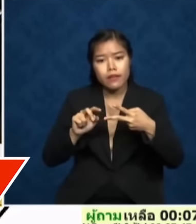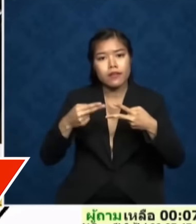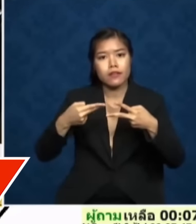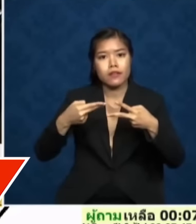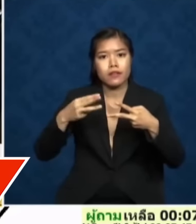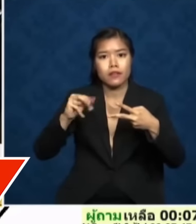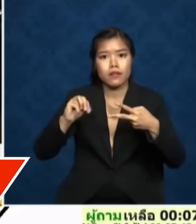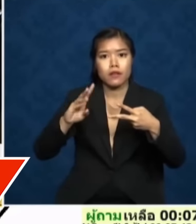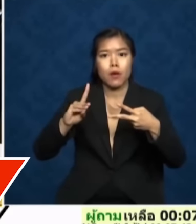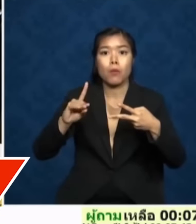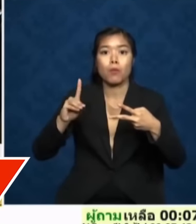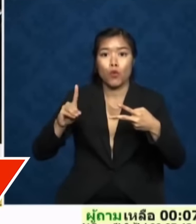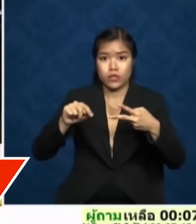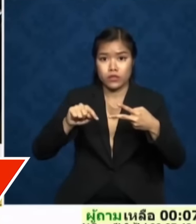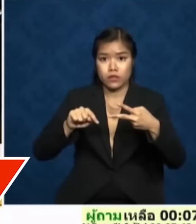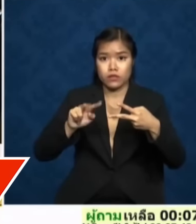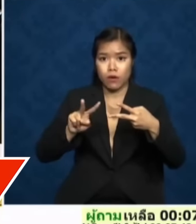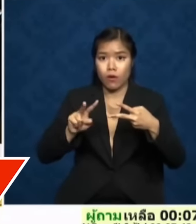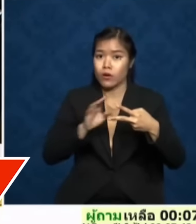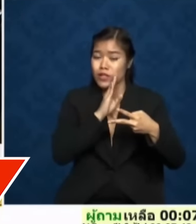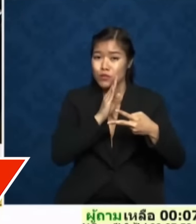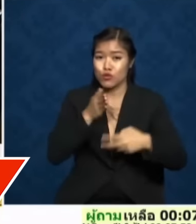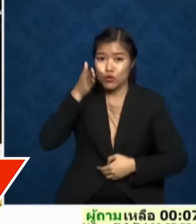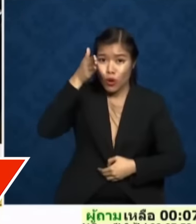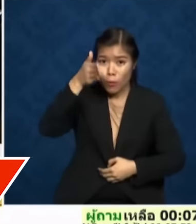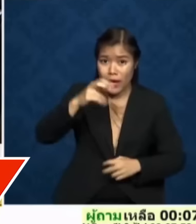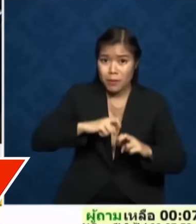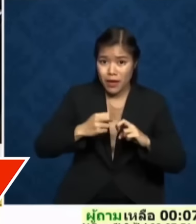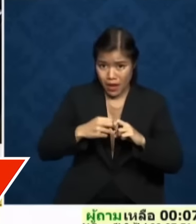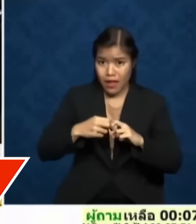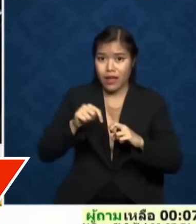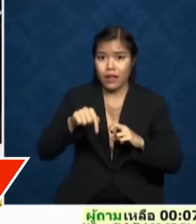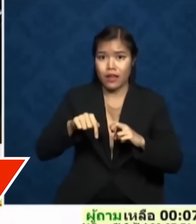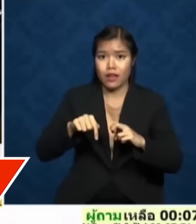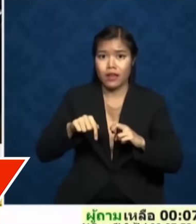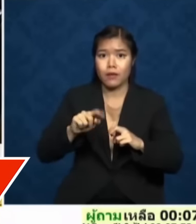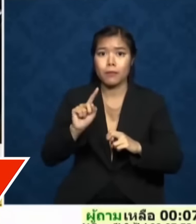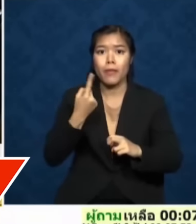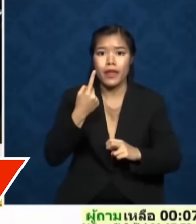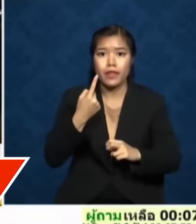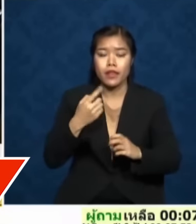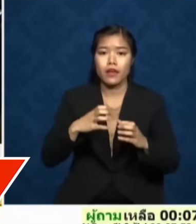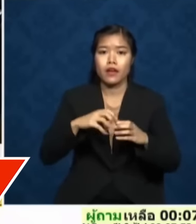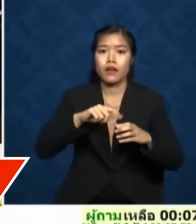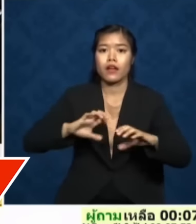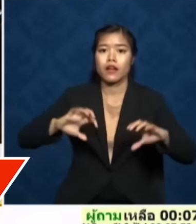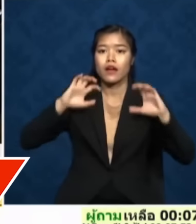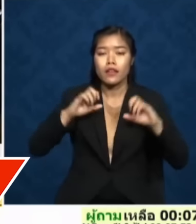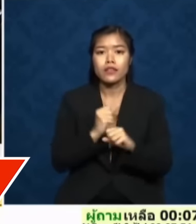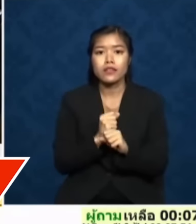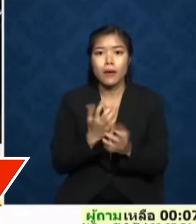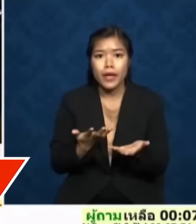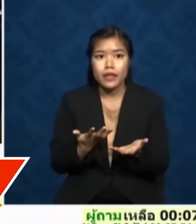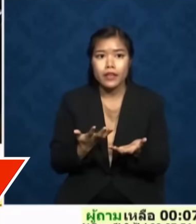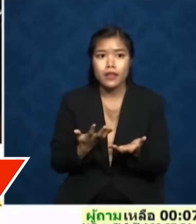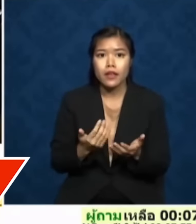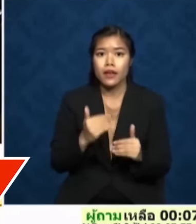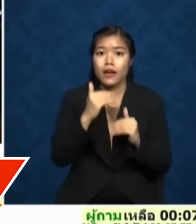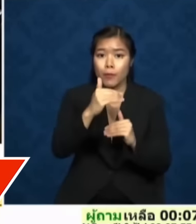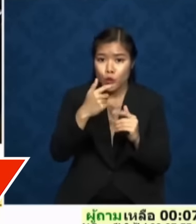แล้วถ้าอนาคตมีเหตุการณ์ในทำนองเดียวกันเกิดขึ้นอีกรัฐบาลใหม่จะทำยังไงครับล็อกไว้แล้วตั้งแต่ต้น